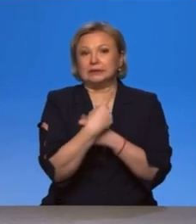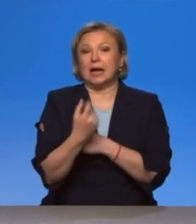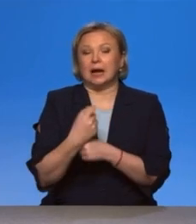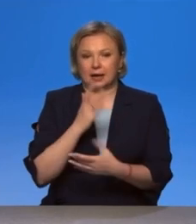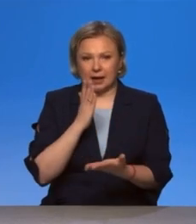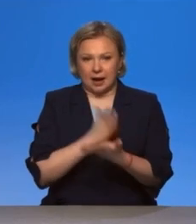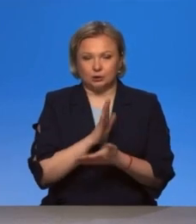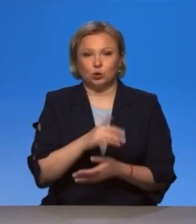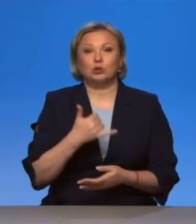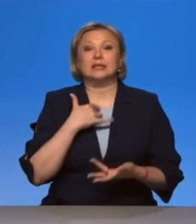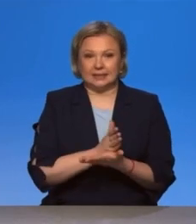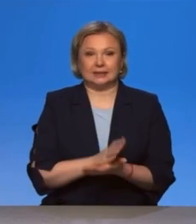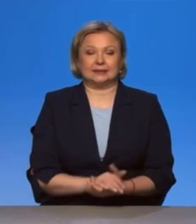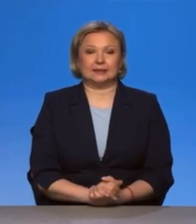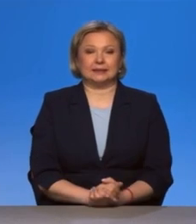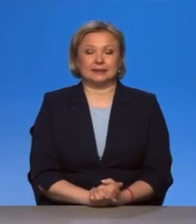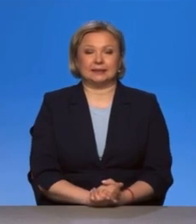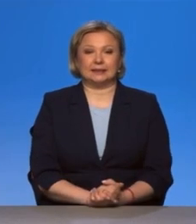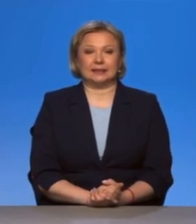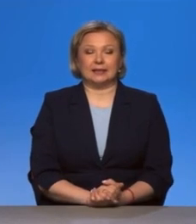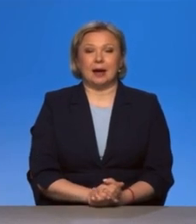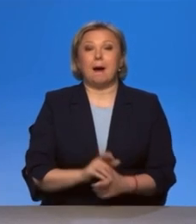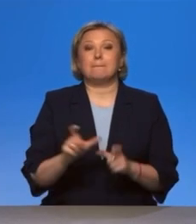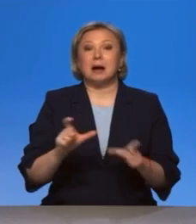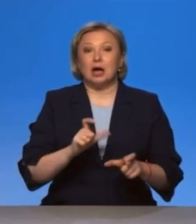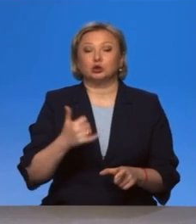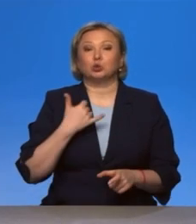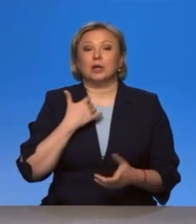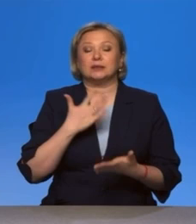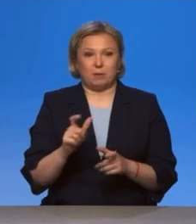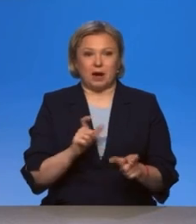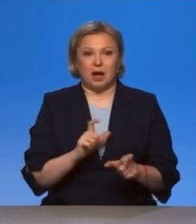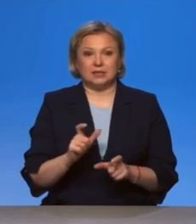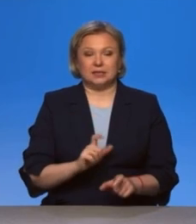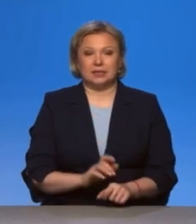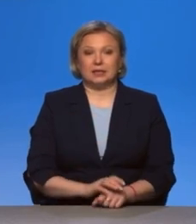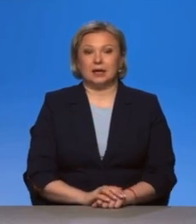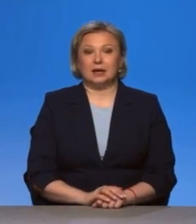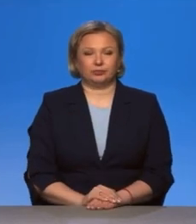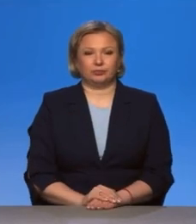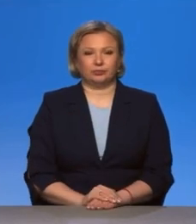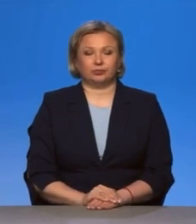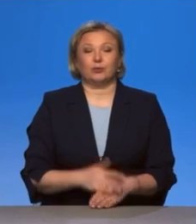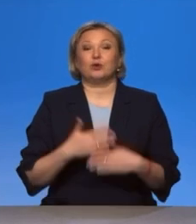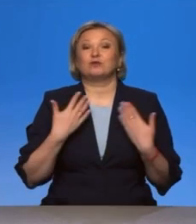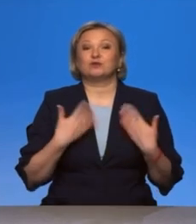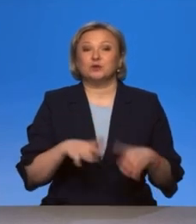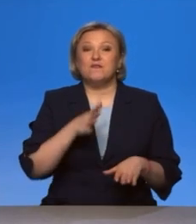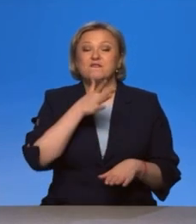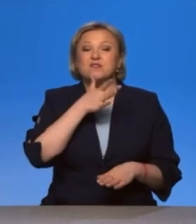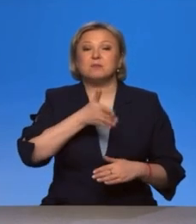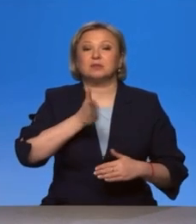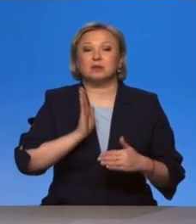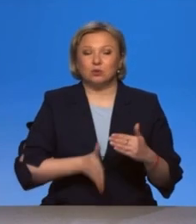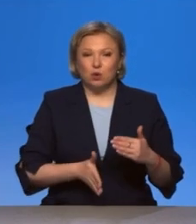работает интернет-магазин. И магазин у нас Воронеж, Липецк, Елец, масс-маркеты. Спасибо,